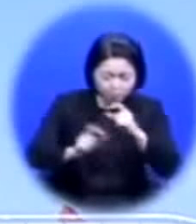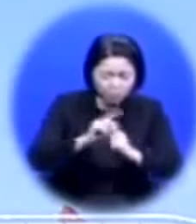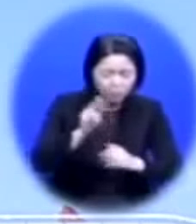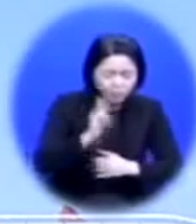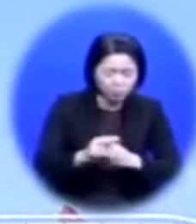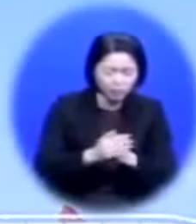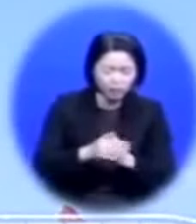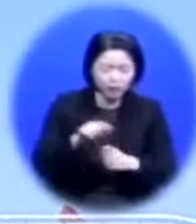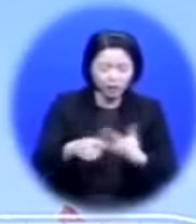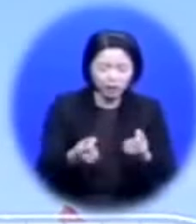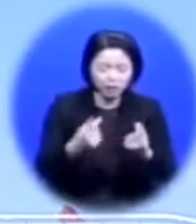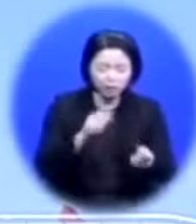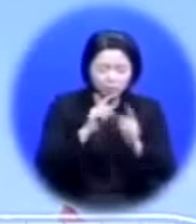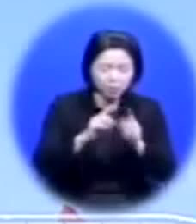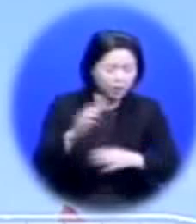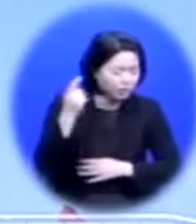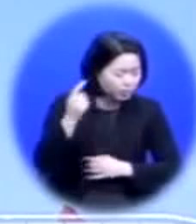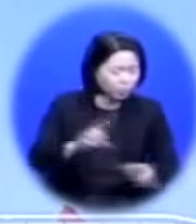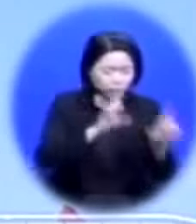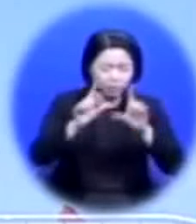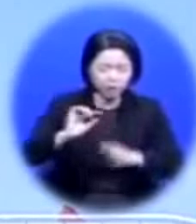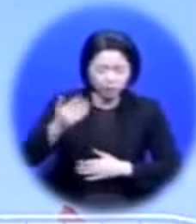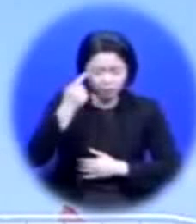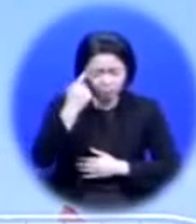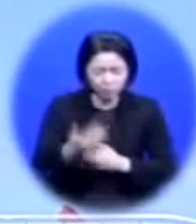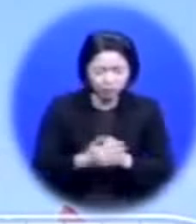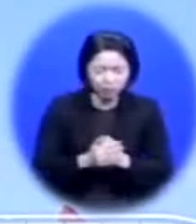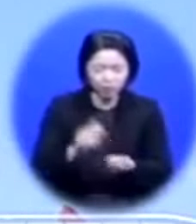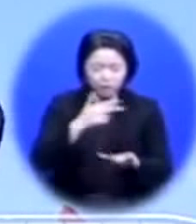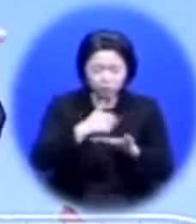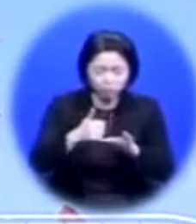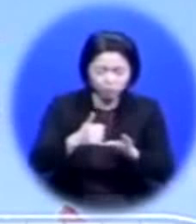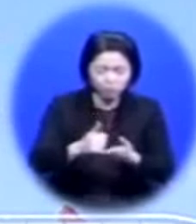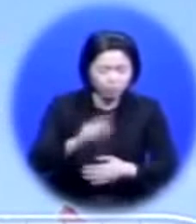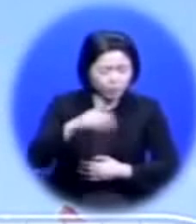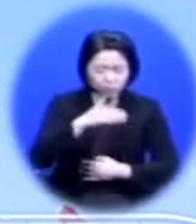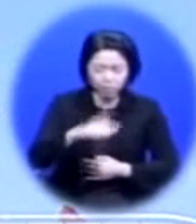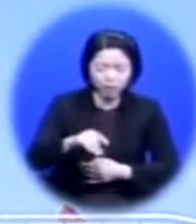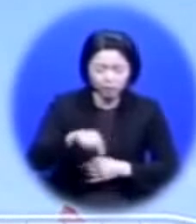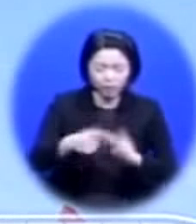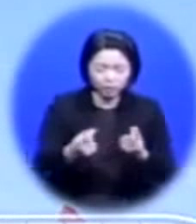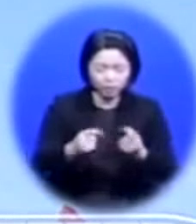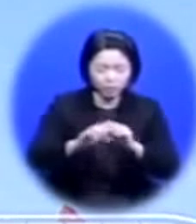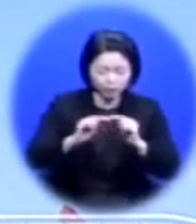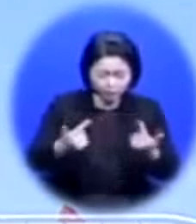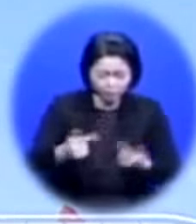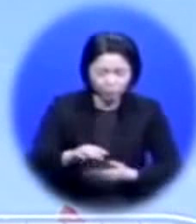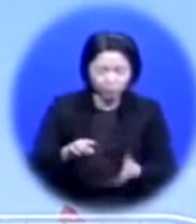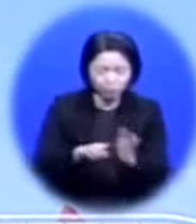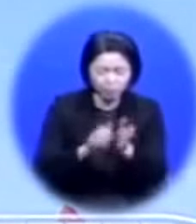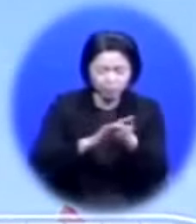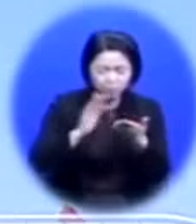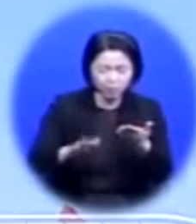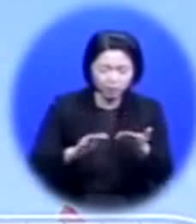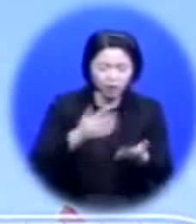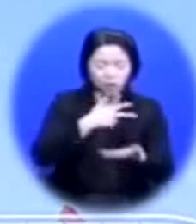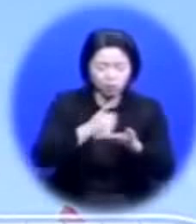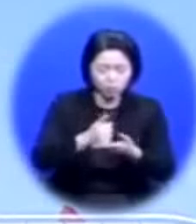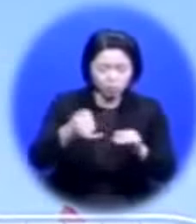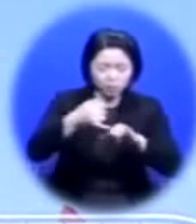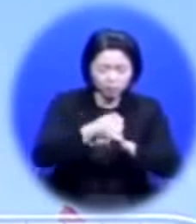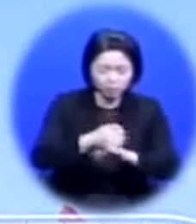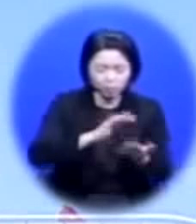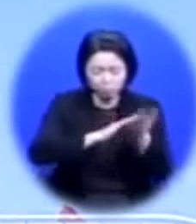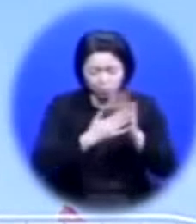정말 이런 말 듣고 살아야 하는 것입니까 주님 절대로 그렇지 않다고 믿습니다 주님의 약속은 변함이